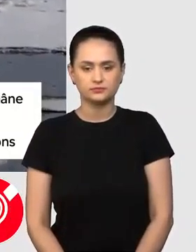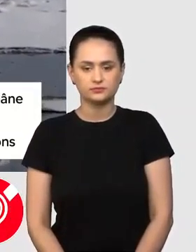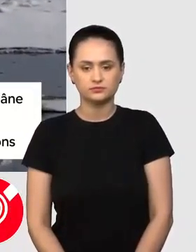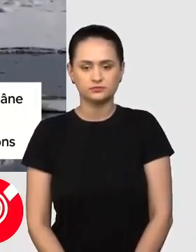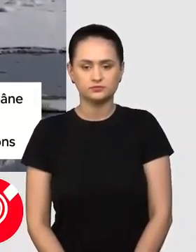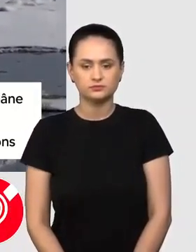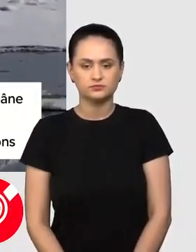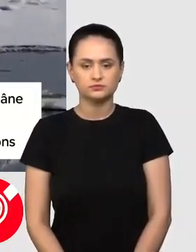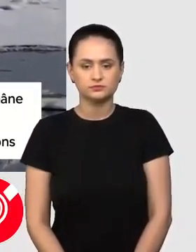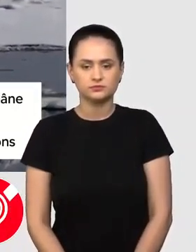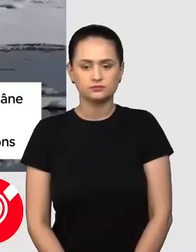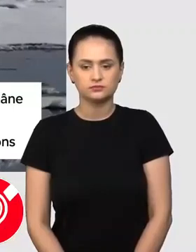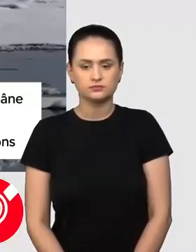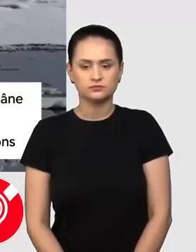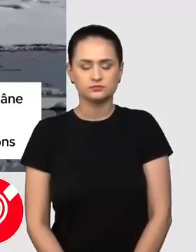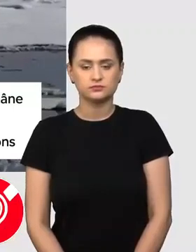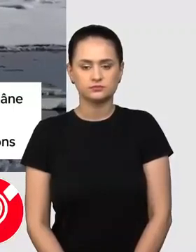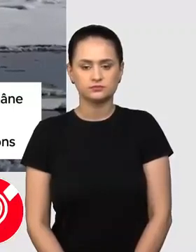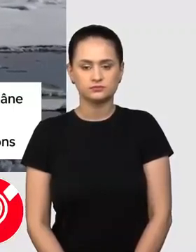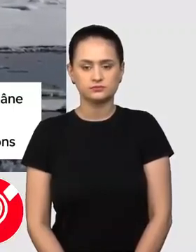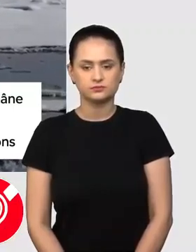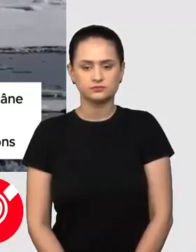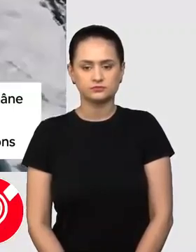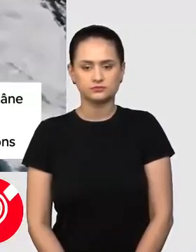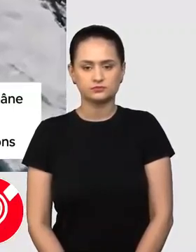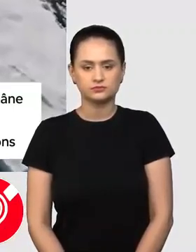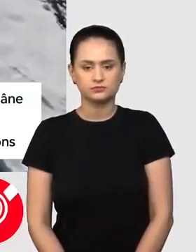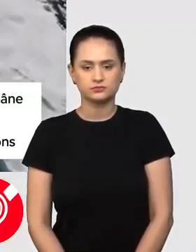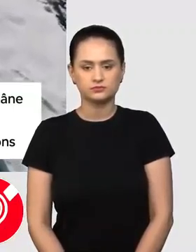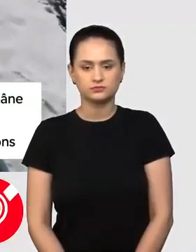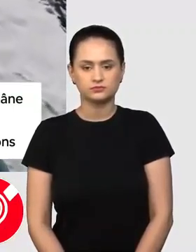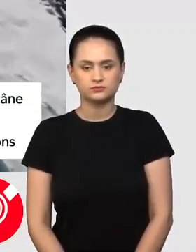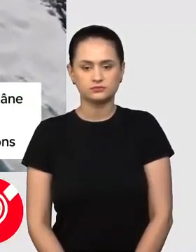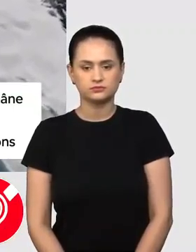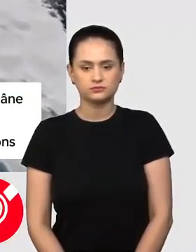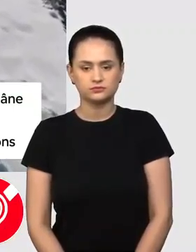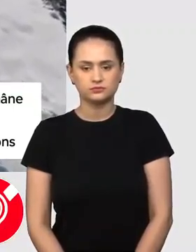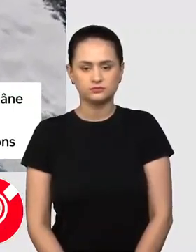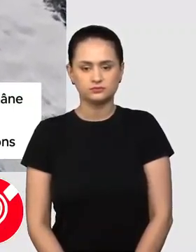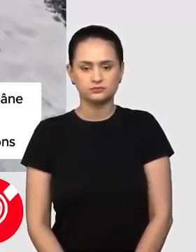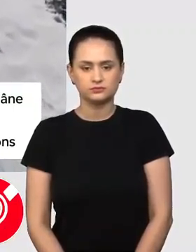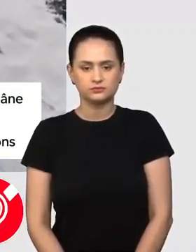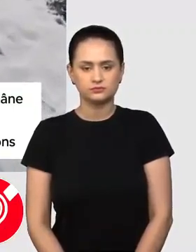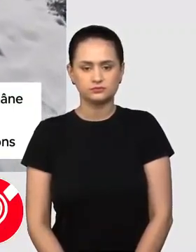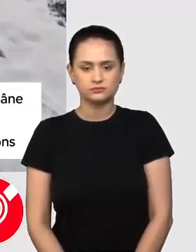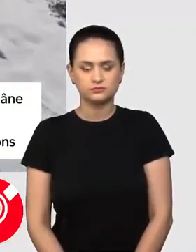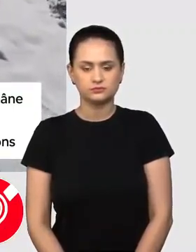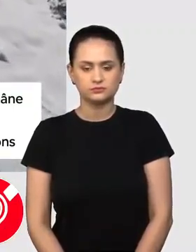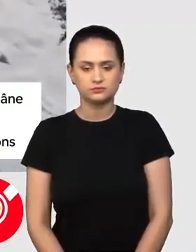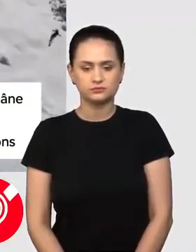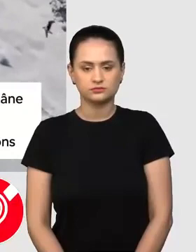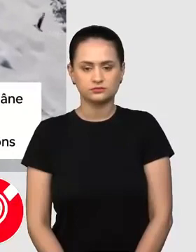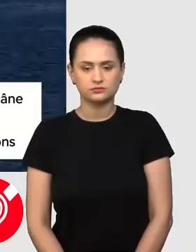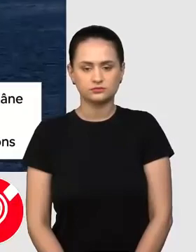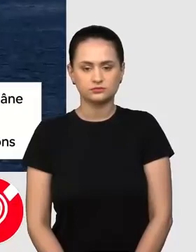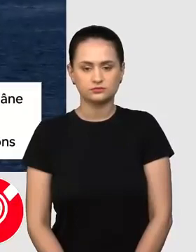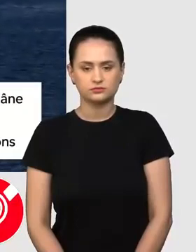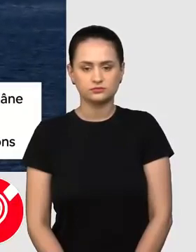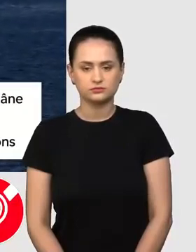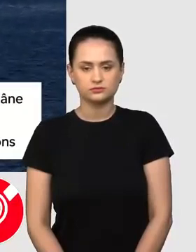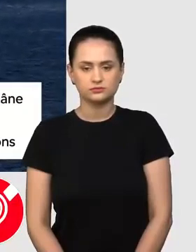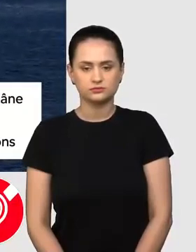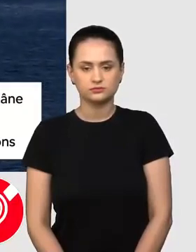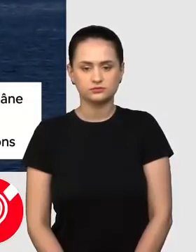Efectele astea noi deja le putem cuantifica chiar în zilele noastre. Vedem